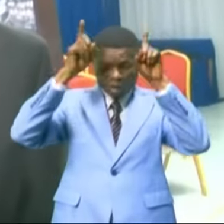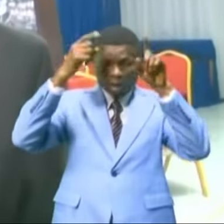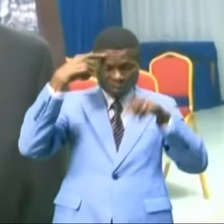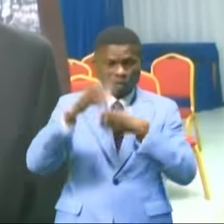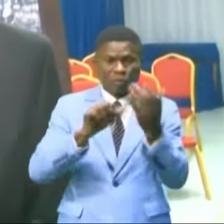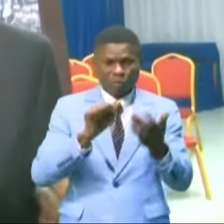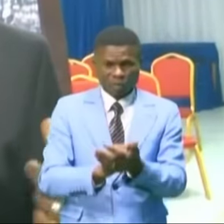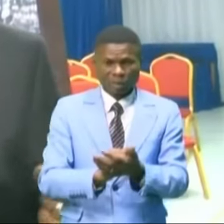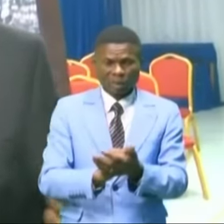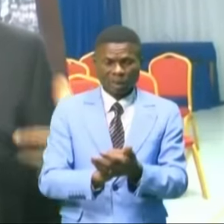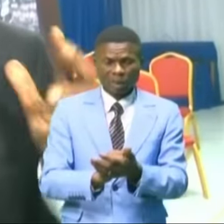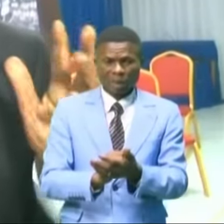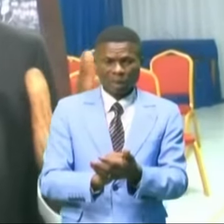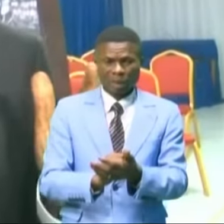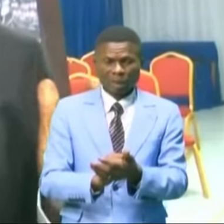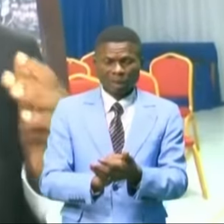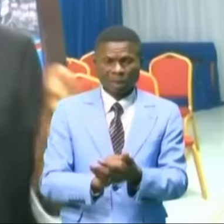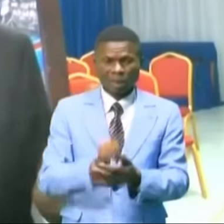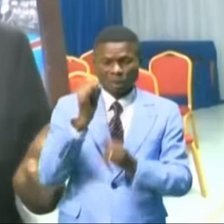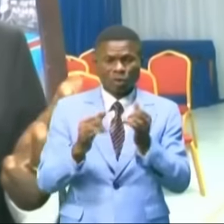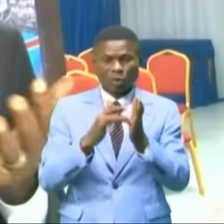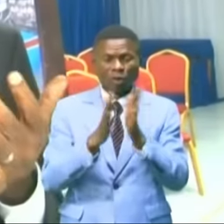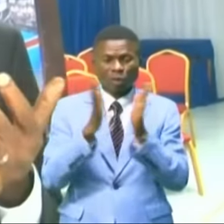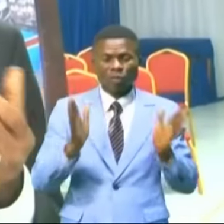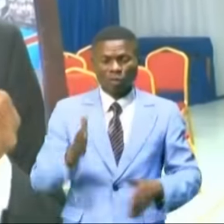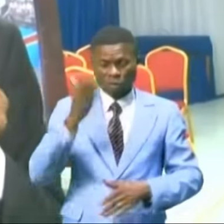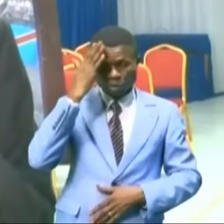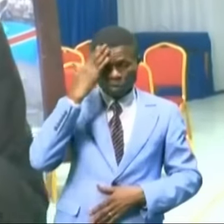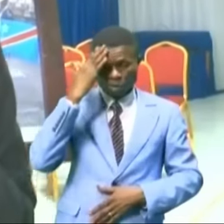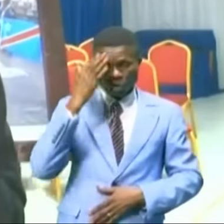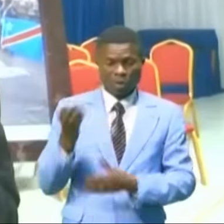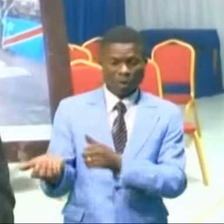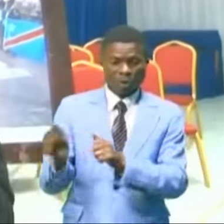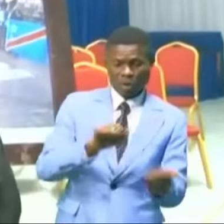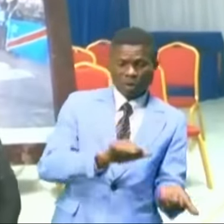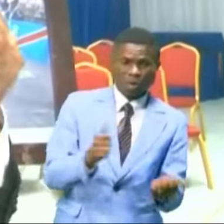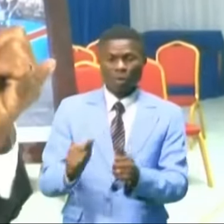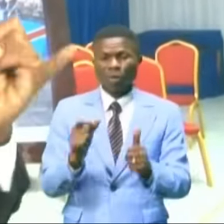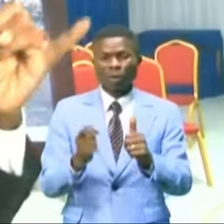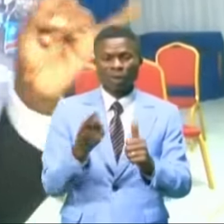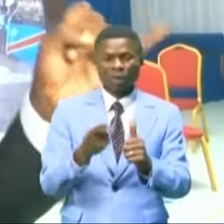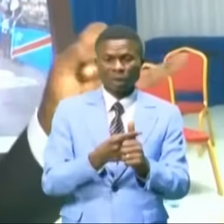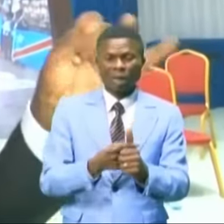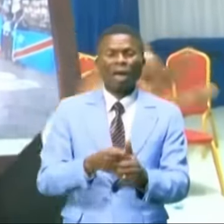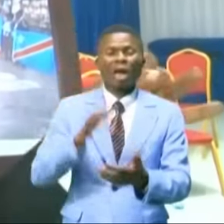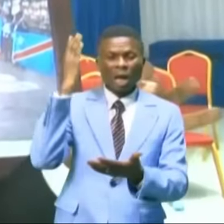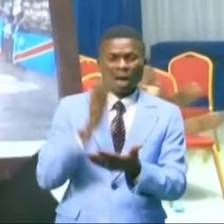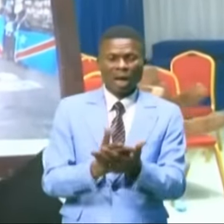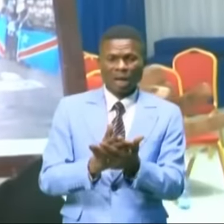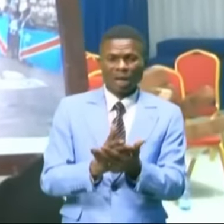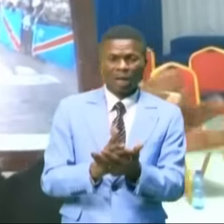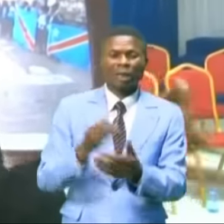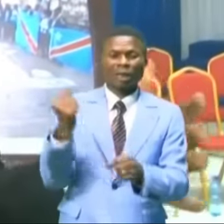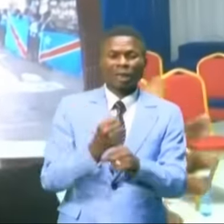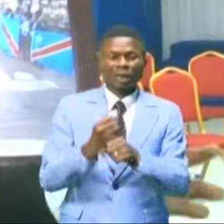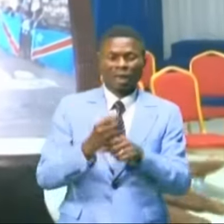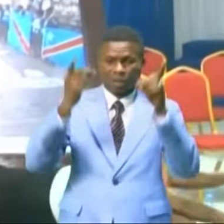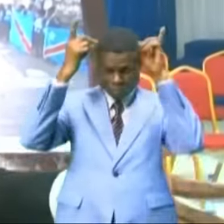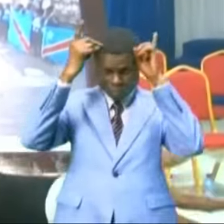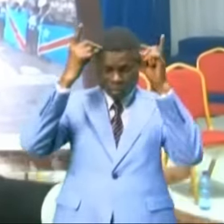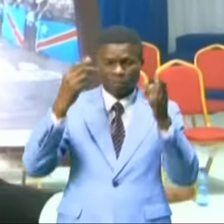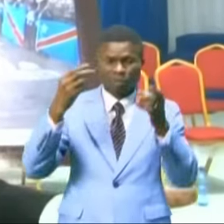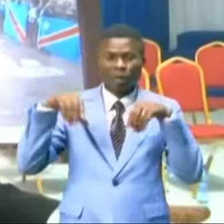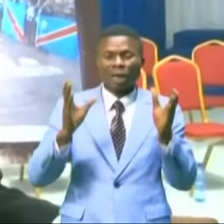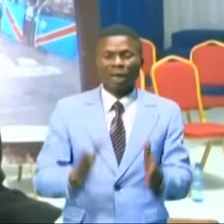faire, si vous êtes chrétien, vous saurez que quand vous êtes baptisé, première chose que vous dites, renoncez à Satan et ses œuvres. Et bien que les